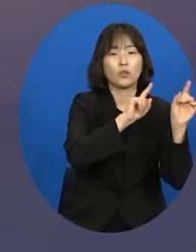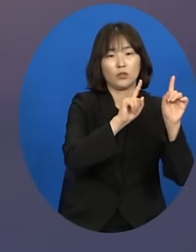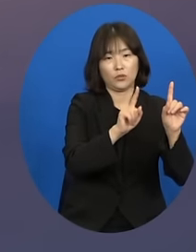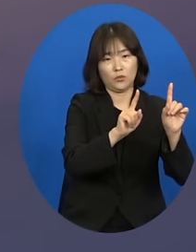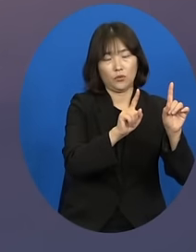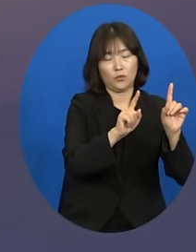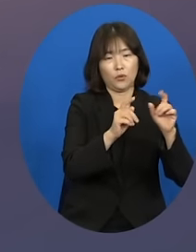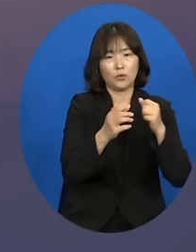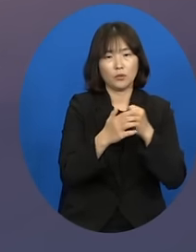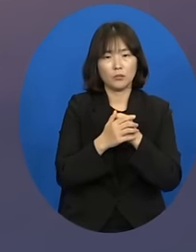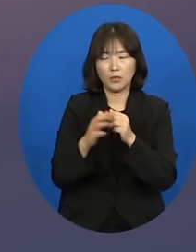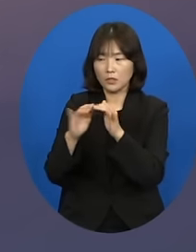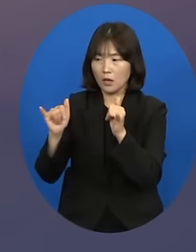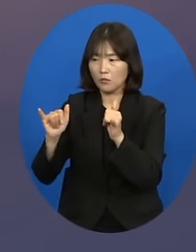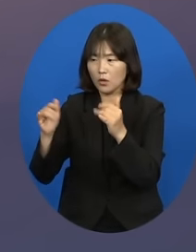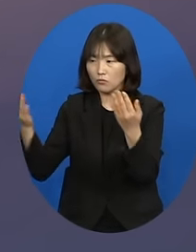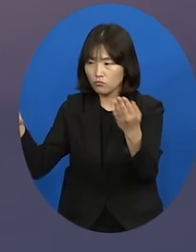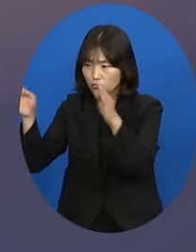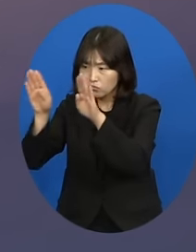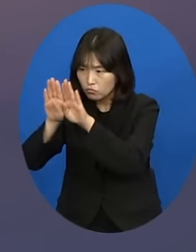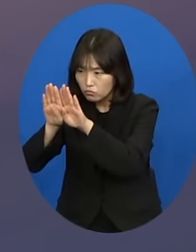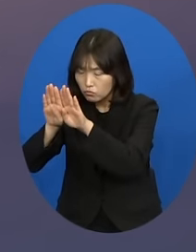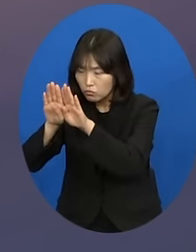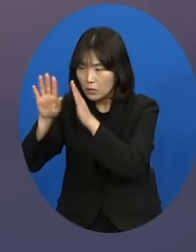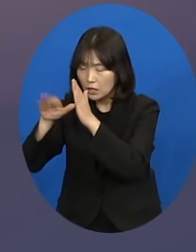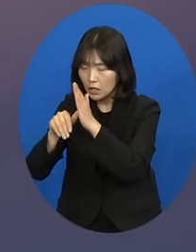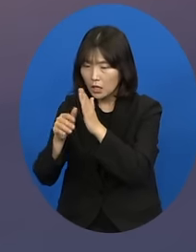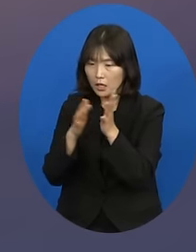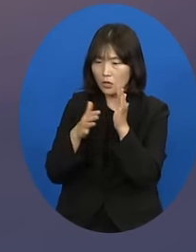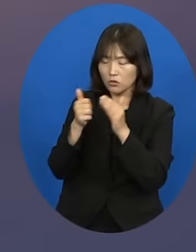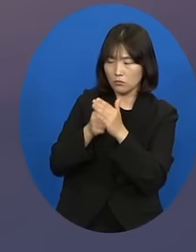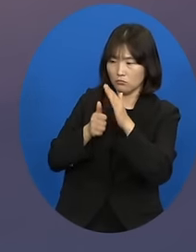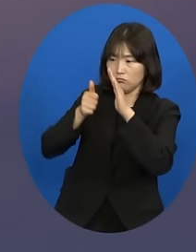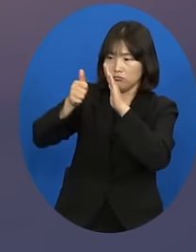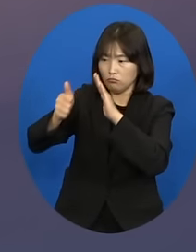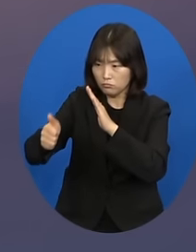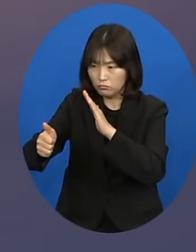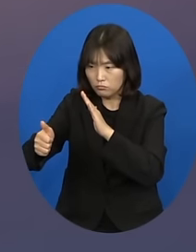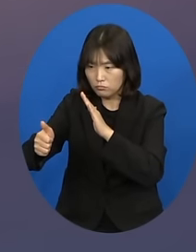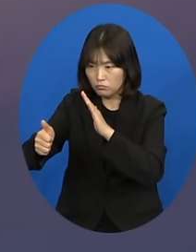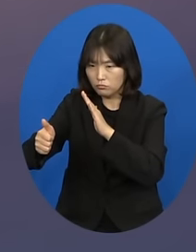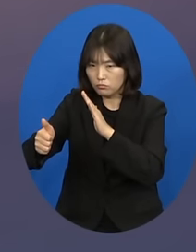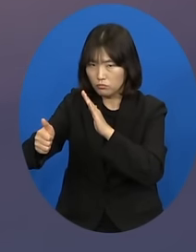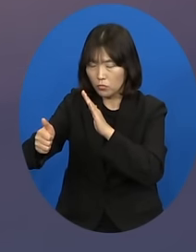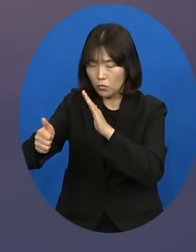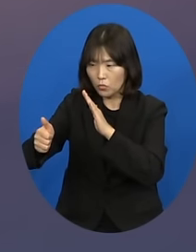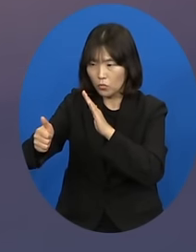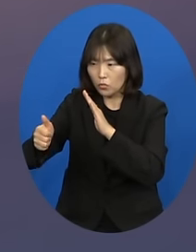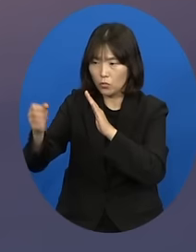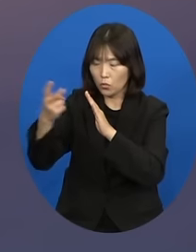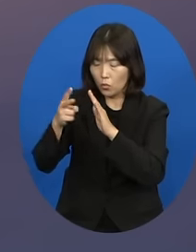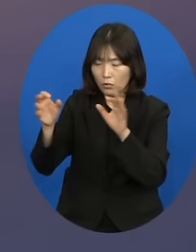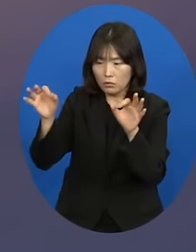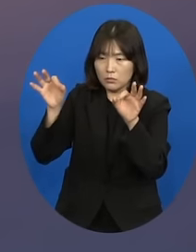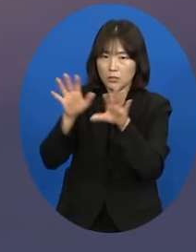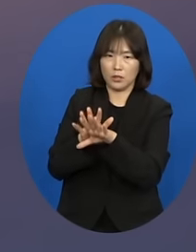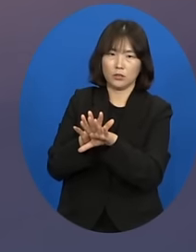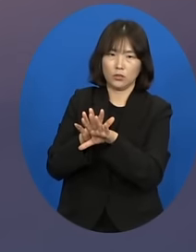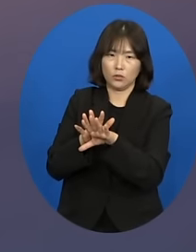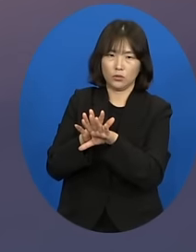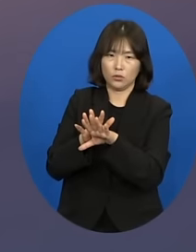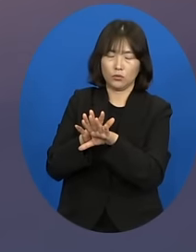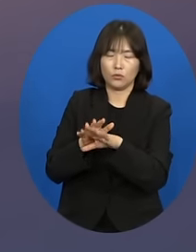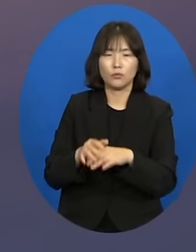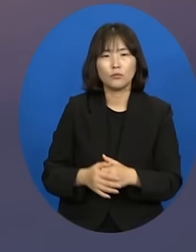문을 닫고 있는데 여러분 예수님이 홀연히 들어오시잖아요. 그리고 홀연히 사라지시고 엠마오에 가는 제자들에게도 홀연히 나타나셔서